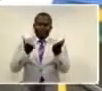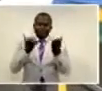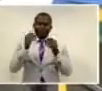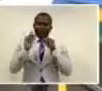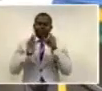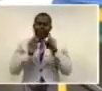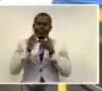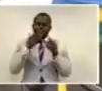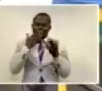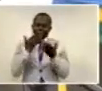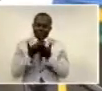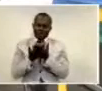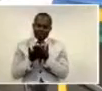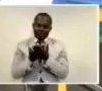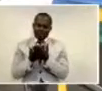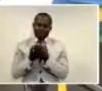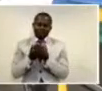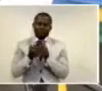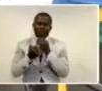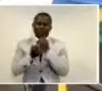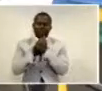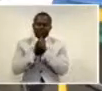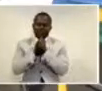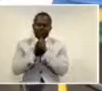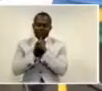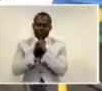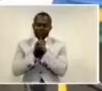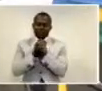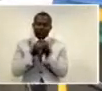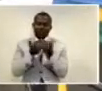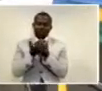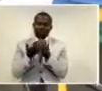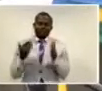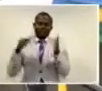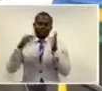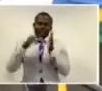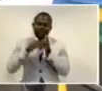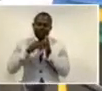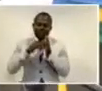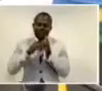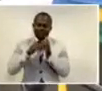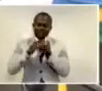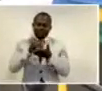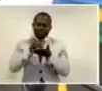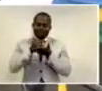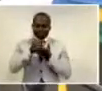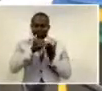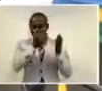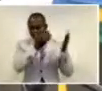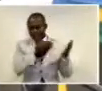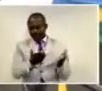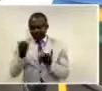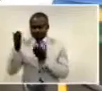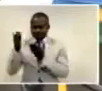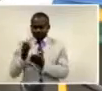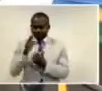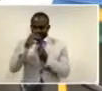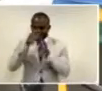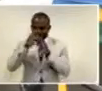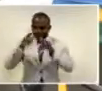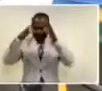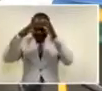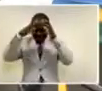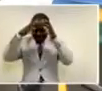baturage beza ba Rubavu nagira ngo mwongere mumfashe kwakira nyakubahwa Perezida wa Repubulika waje